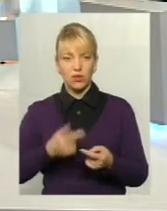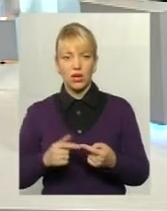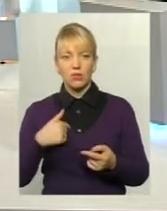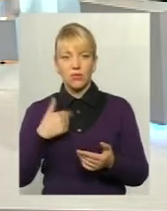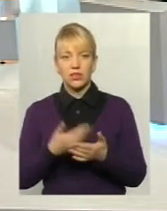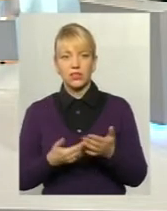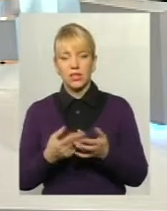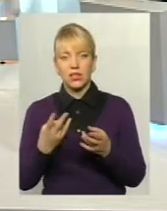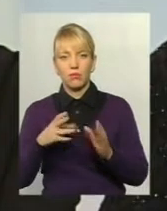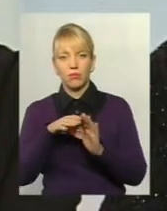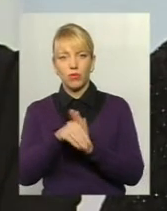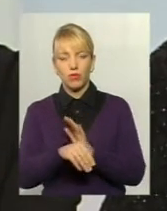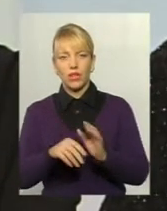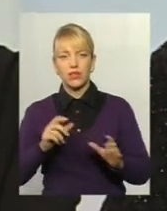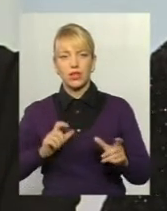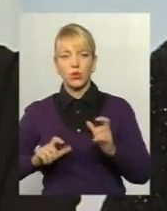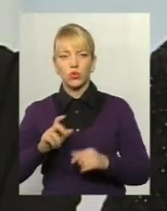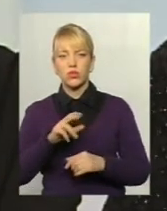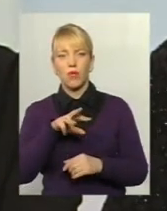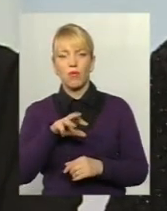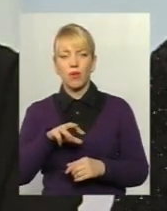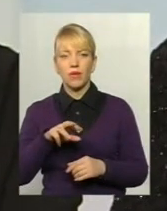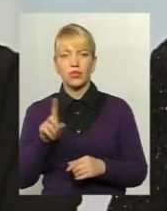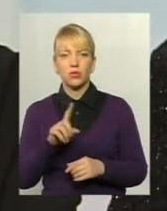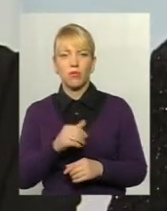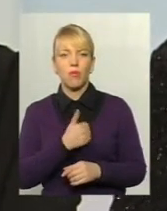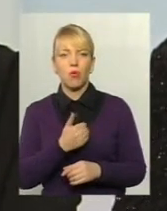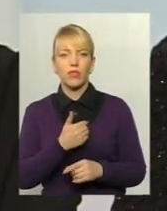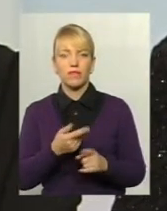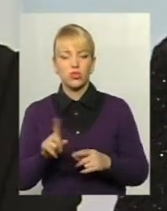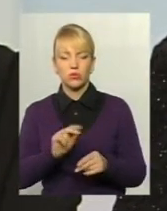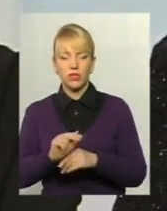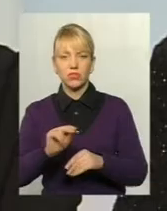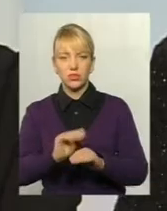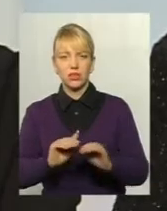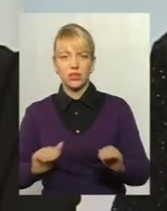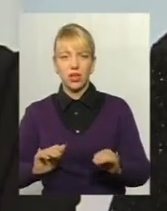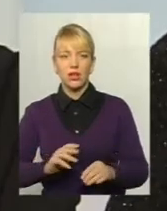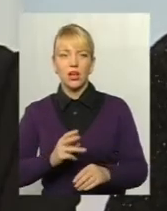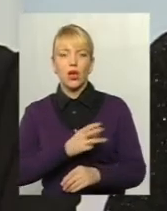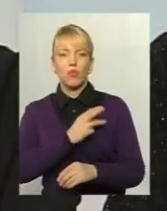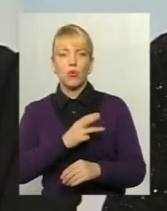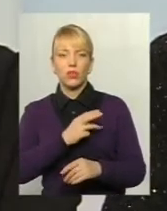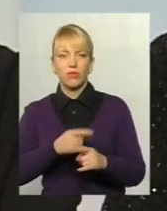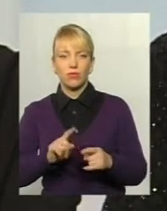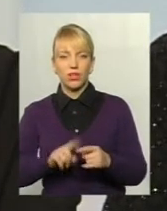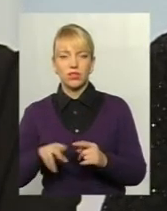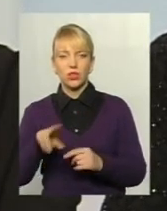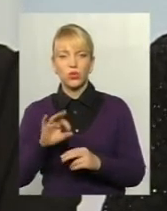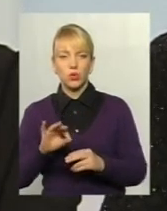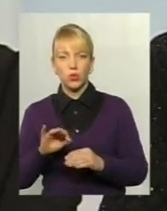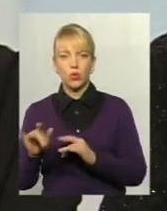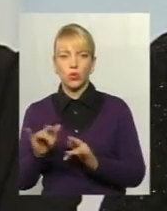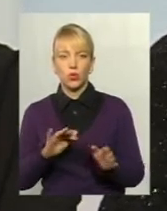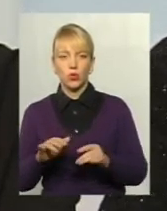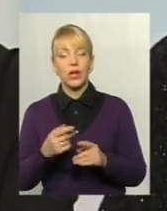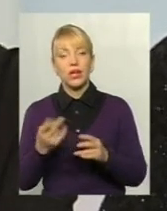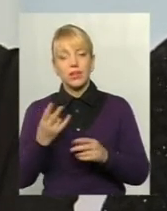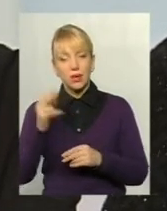варто запровадити курс із мотивації, щоб навчити дітей мотивувати до змін, до руху. Вчити вчитися?